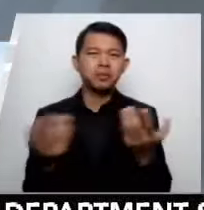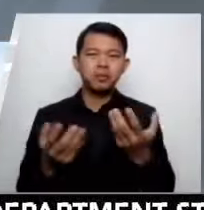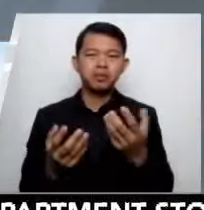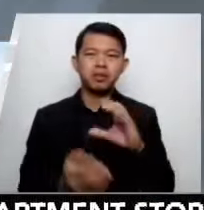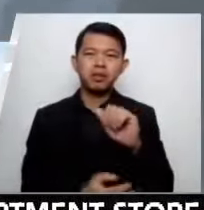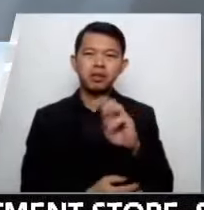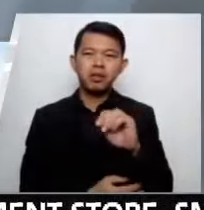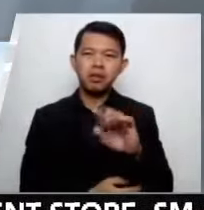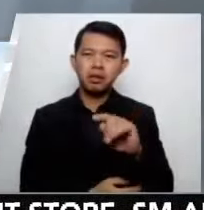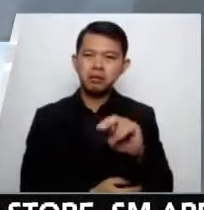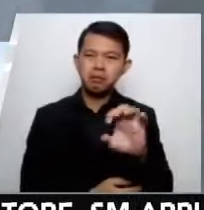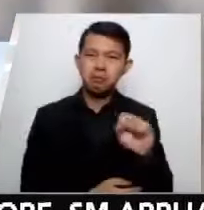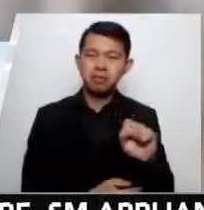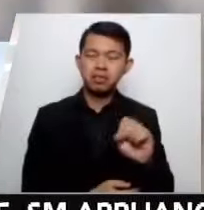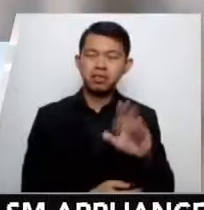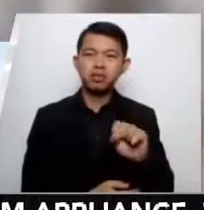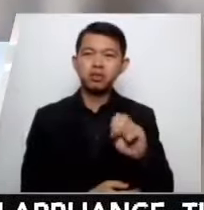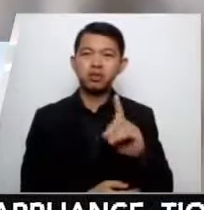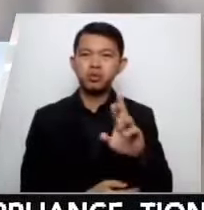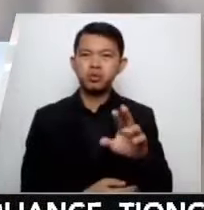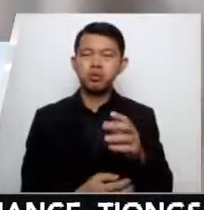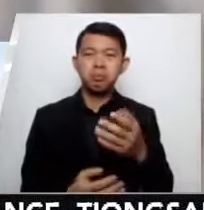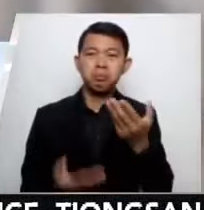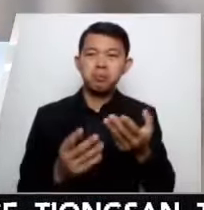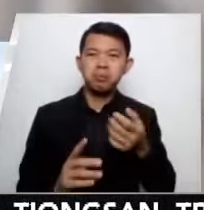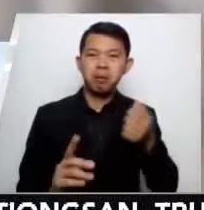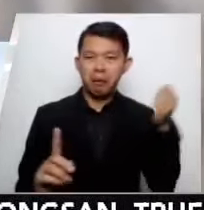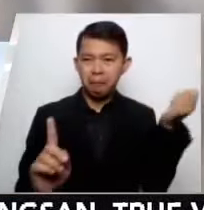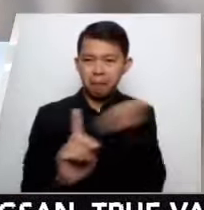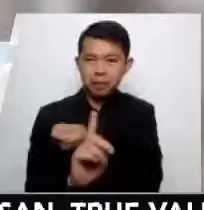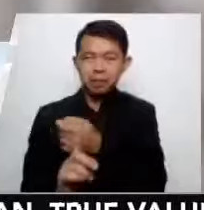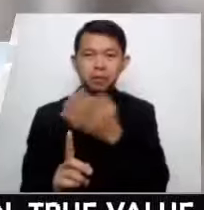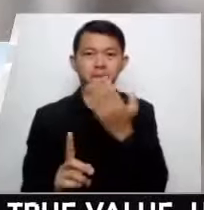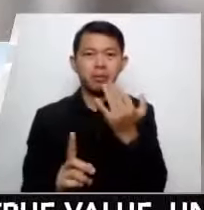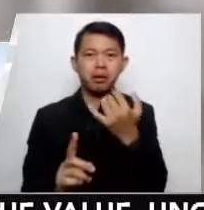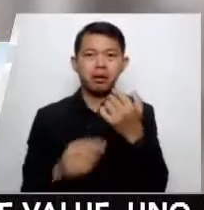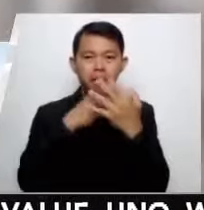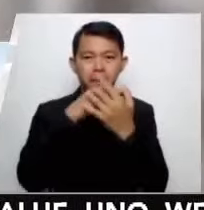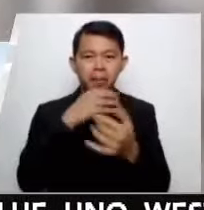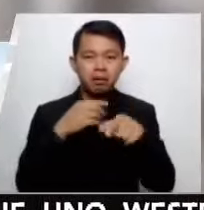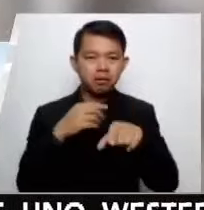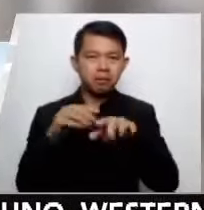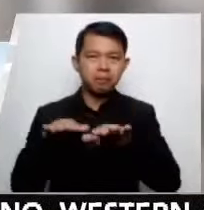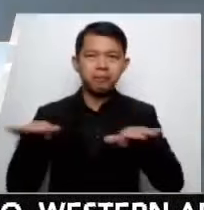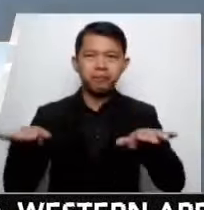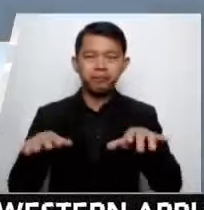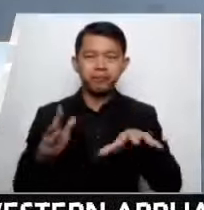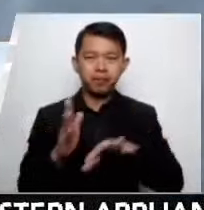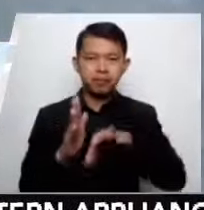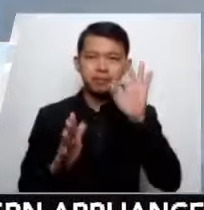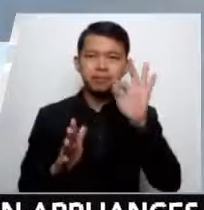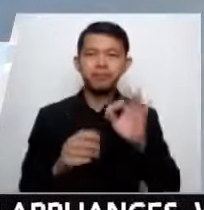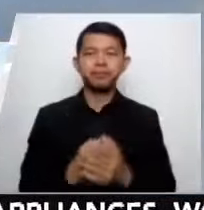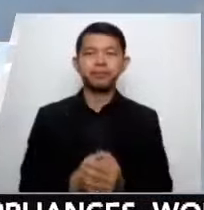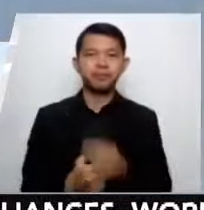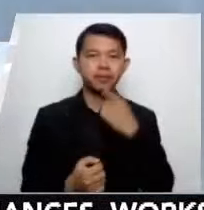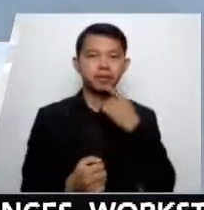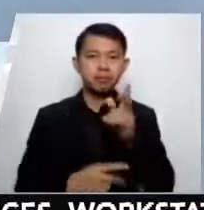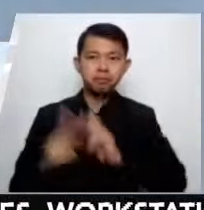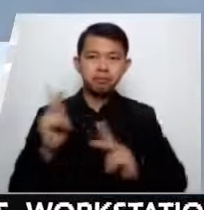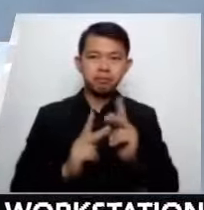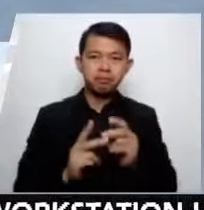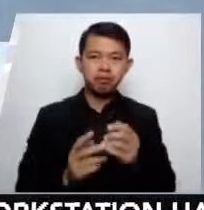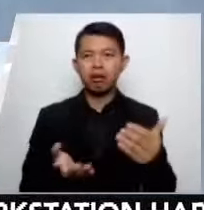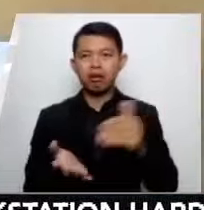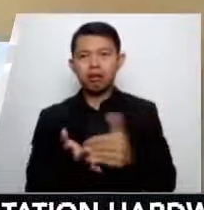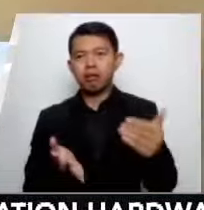sa pusa dahil may bakas ng dugo sa semento kung saan ito nakita. Ayon sa mga residente, sunod-sunod na ang pagkamatay ng mga pusa